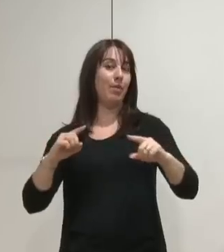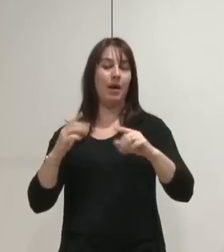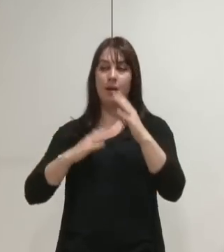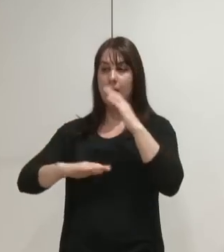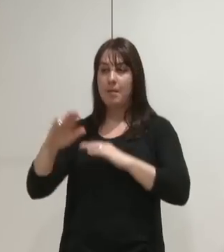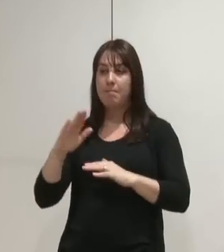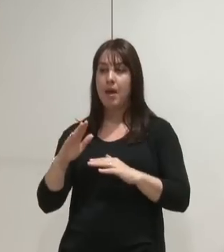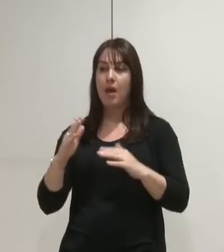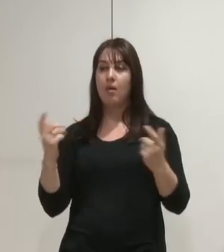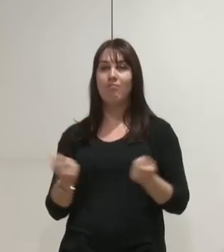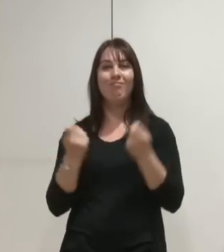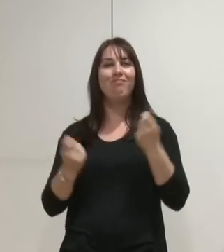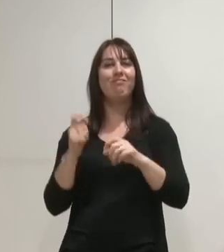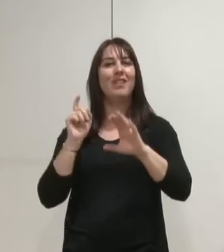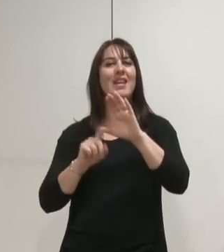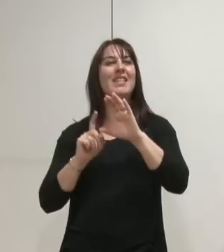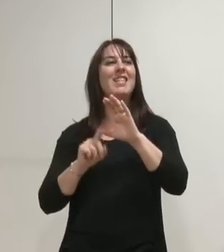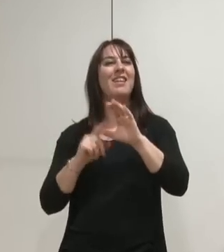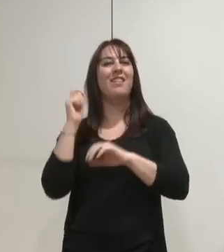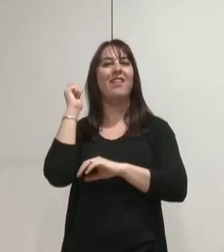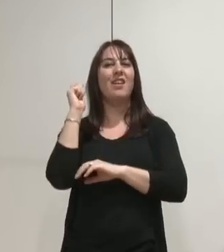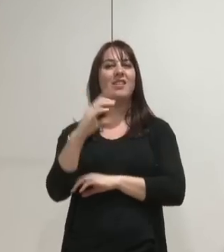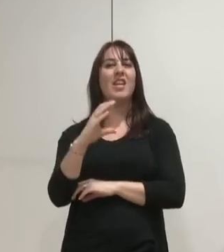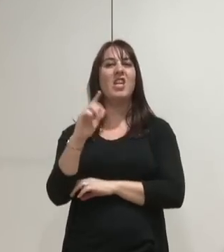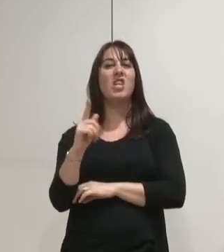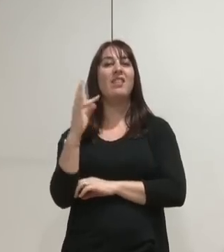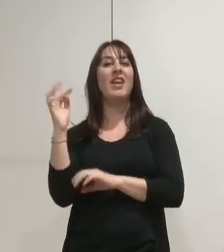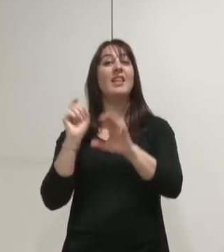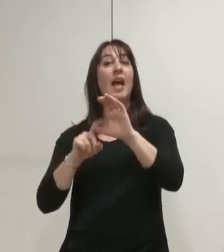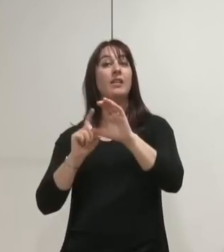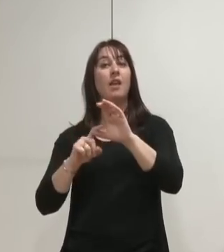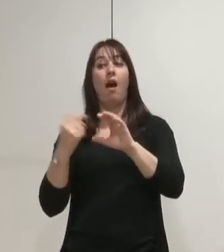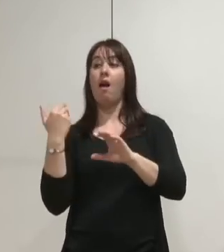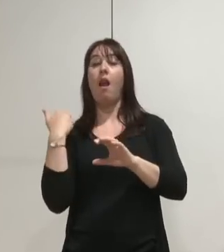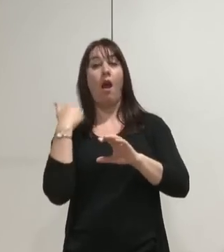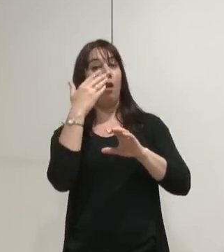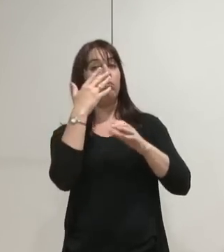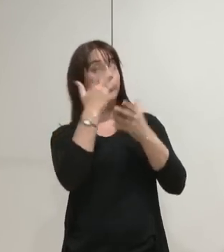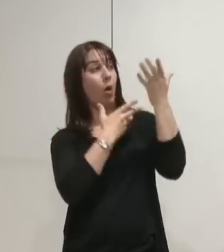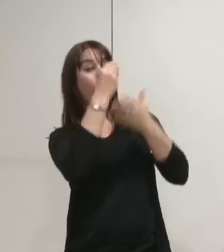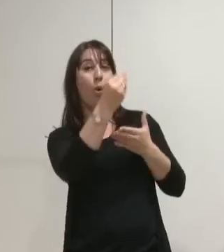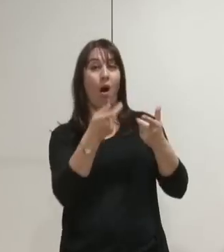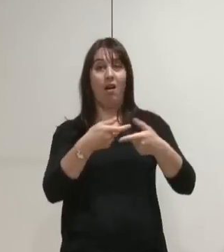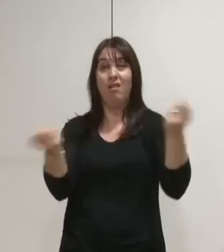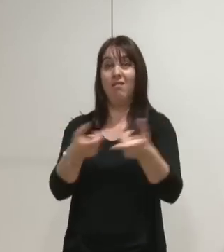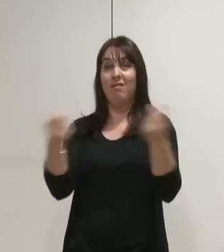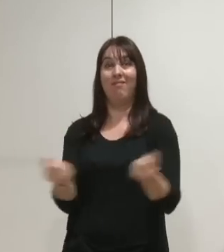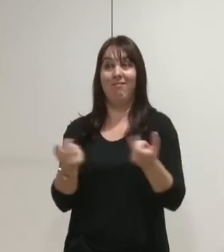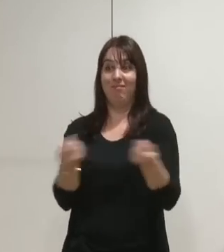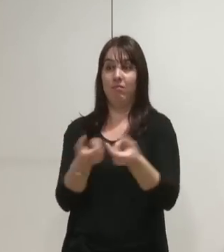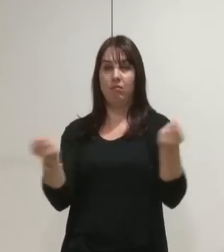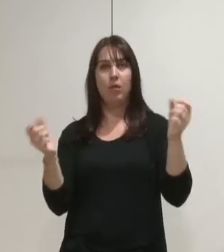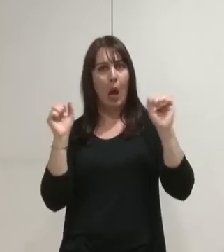été distribué par la CGT à l'entrée du conseil nous pouvons douter de votre volonté de revenir vraiment sur votre